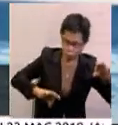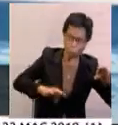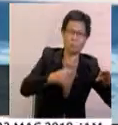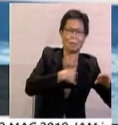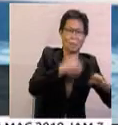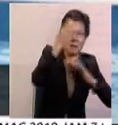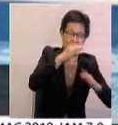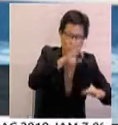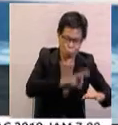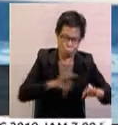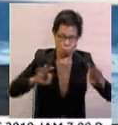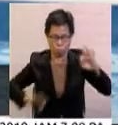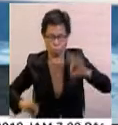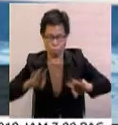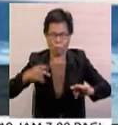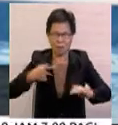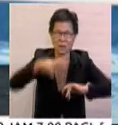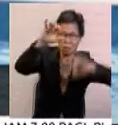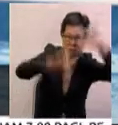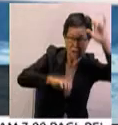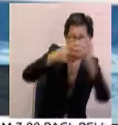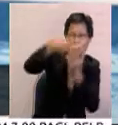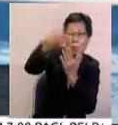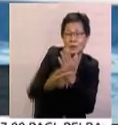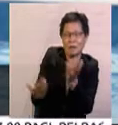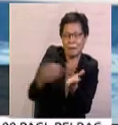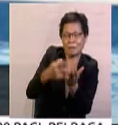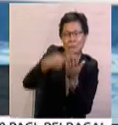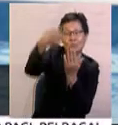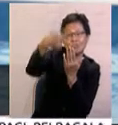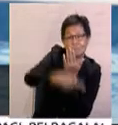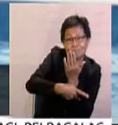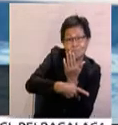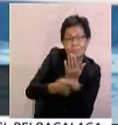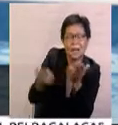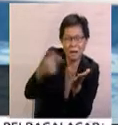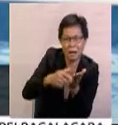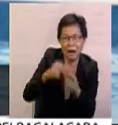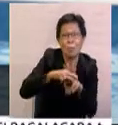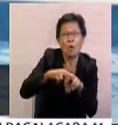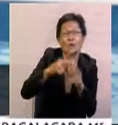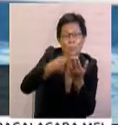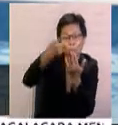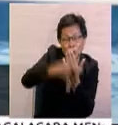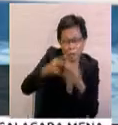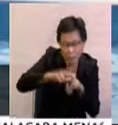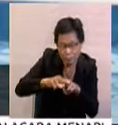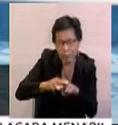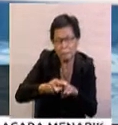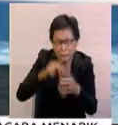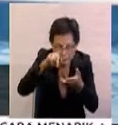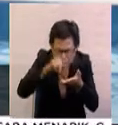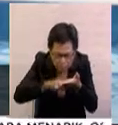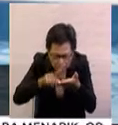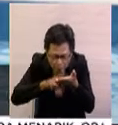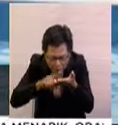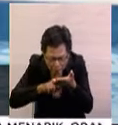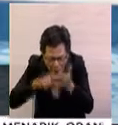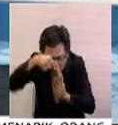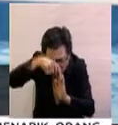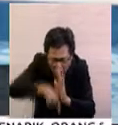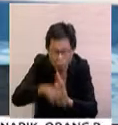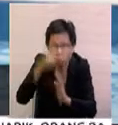terpaksa menilai semula projek ini secara lebih teliti bagi memastikan